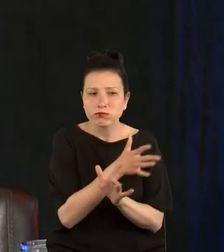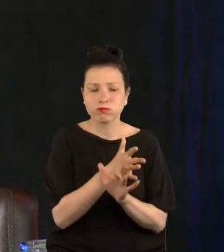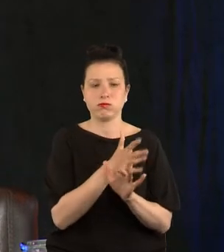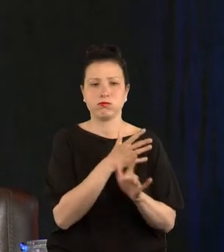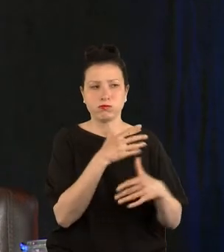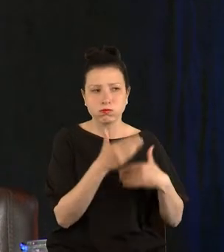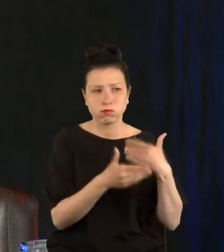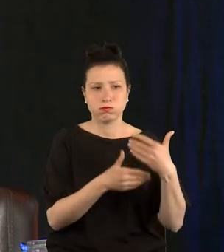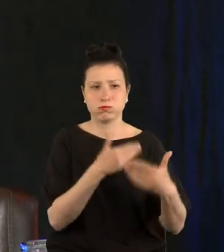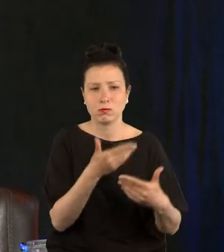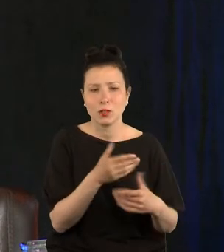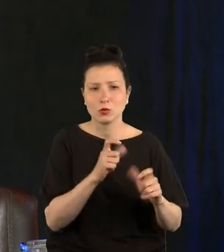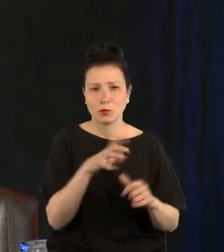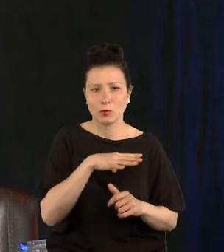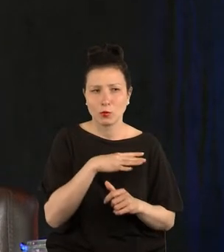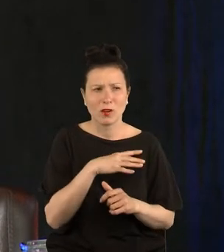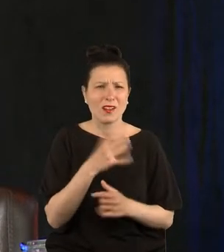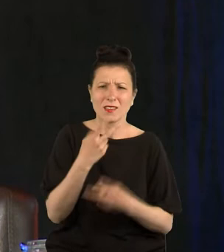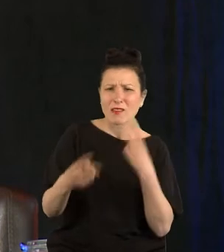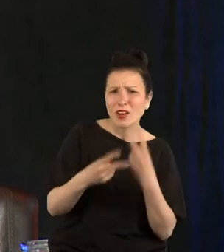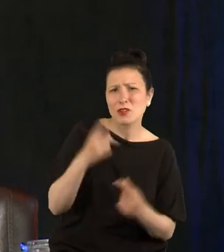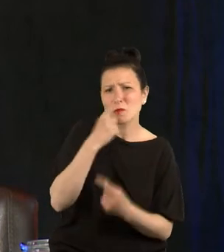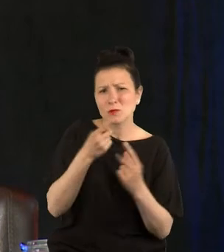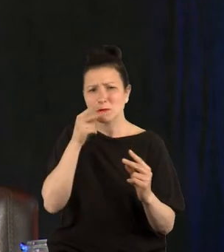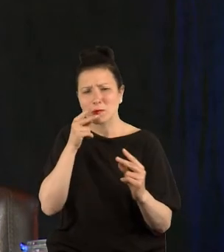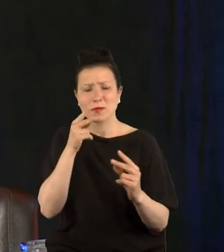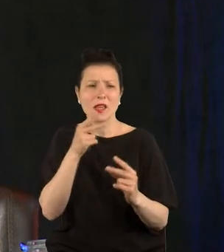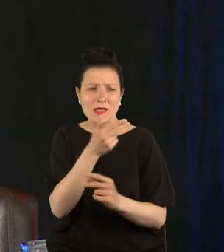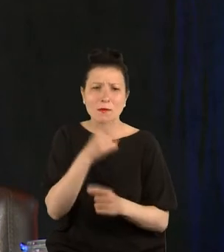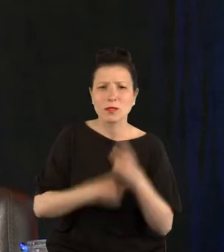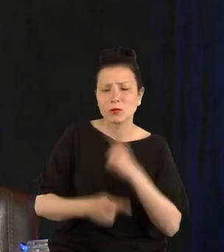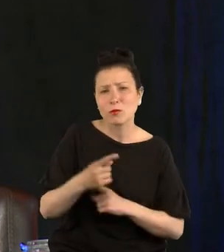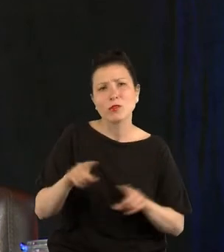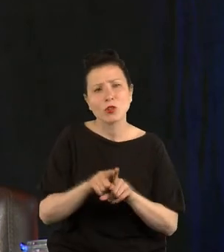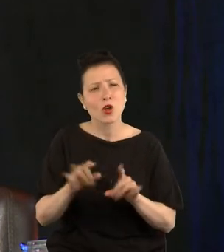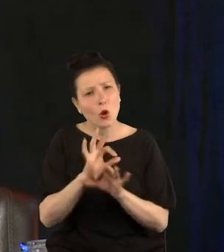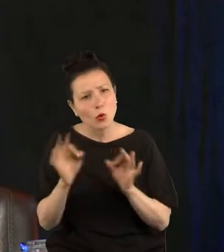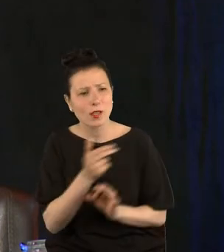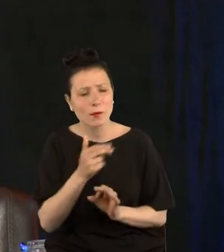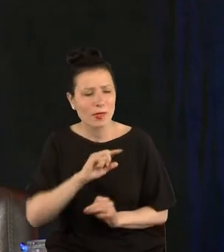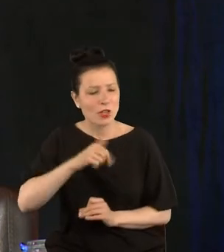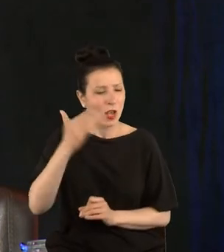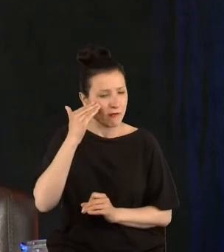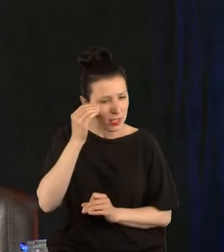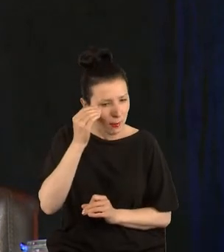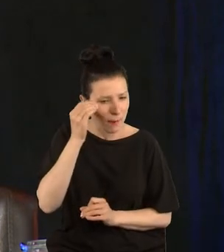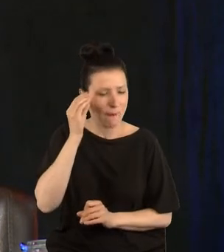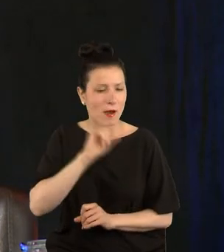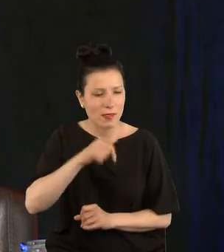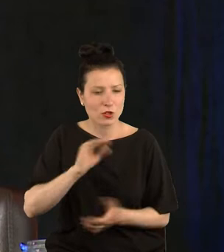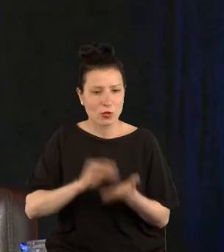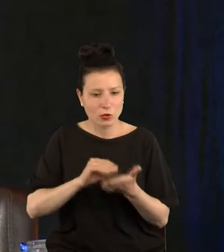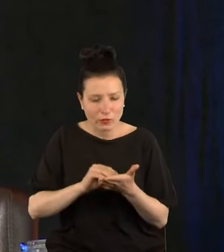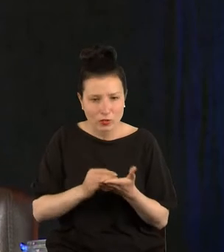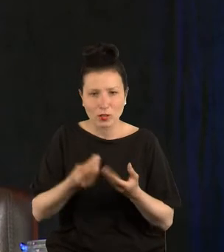bez względu na to, czy myślimy o niepełnosprawności, czy generalnie o swojej wiedzy, o swoim życiu, o swoich doświadczeniach